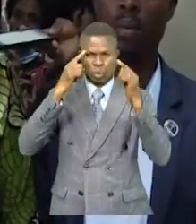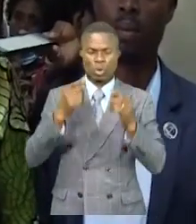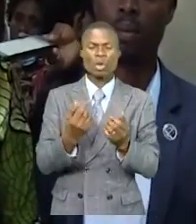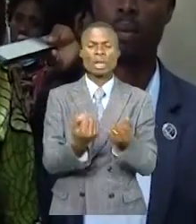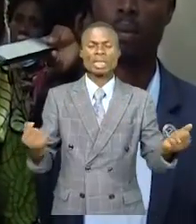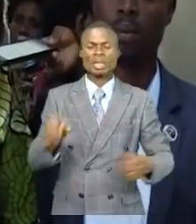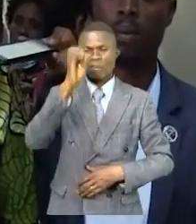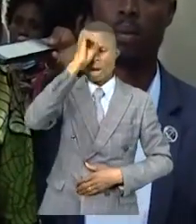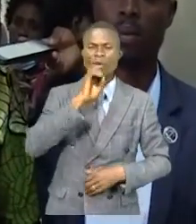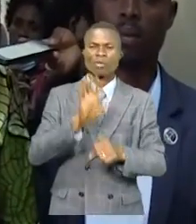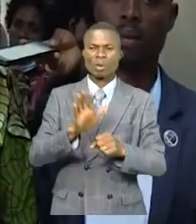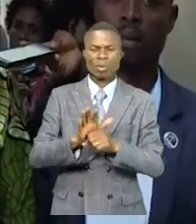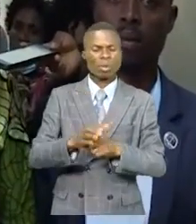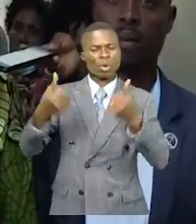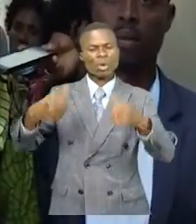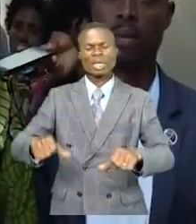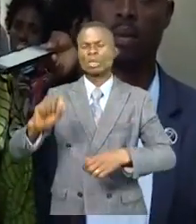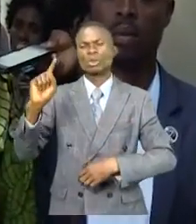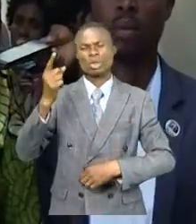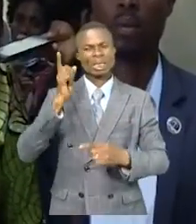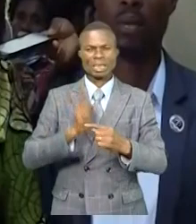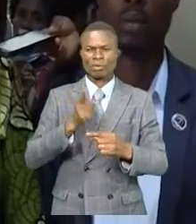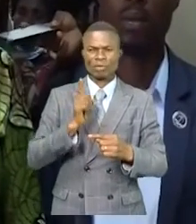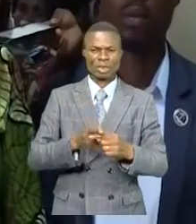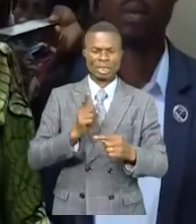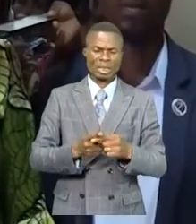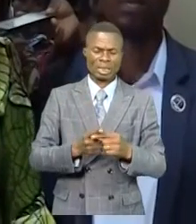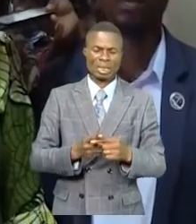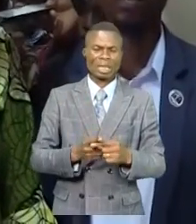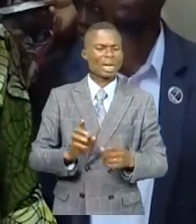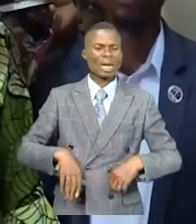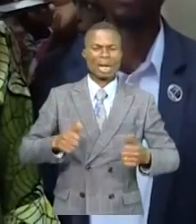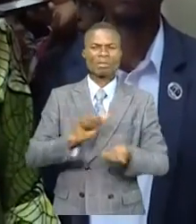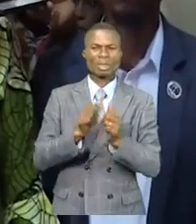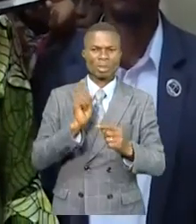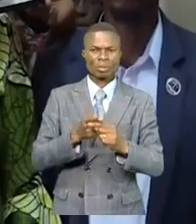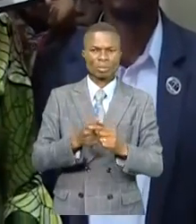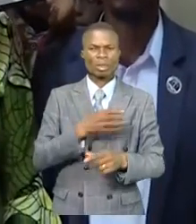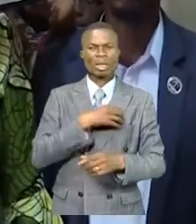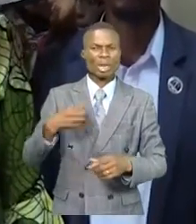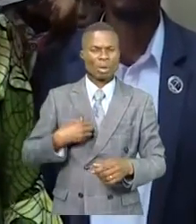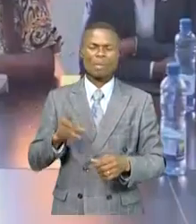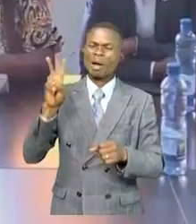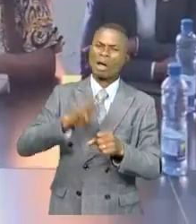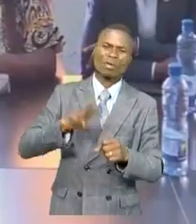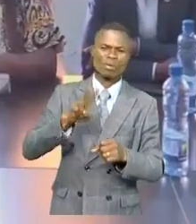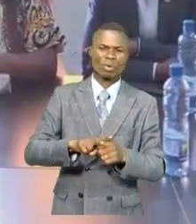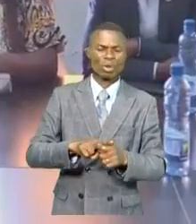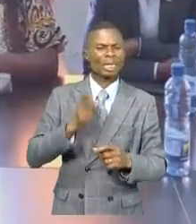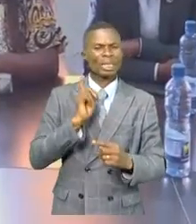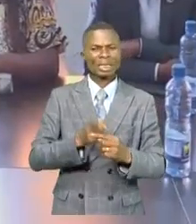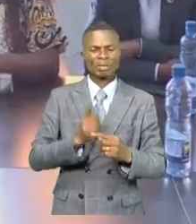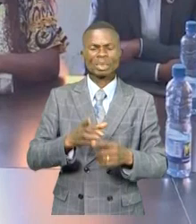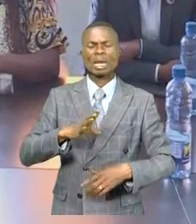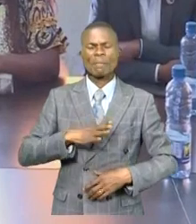vivent des conditions difficiles, très difficiles, déplorables. Les femmes veuves ne sont pas encadrées. La question de l'Est